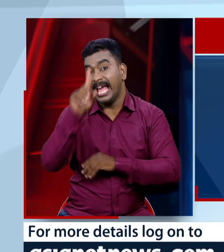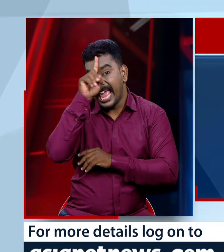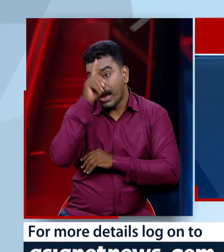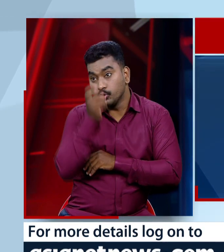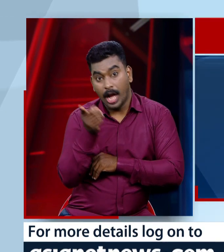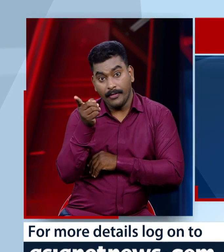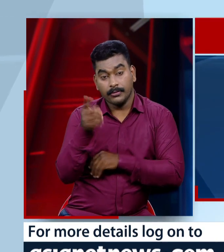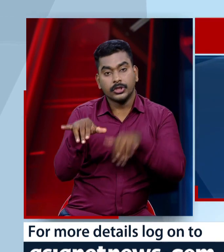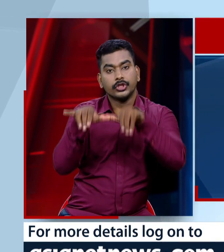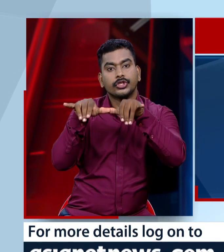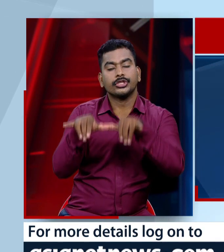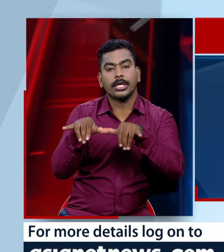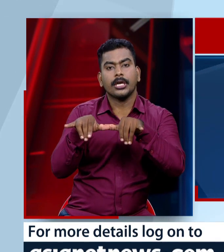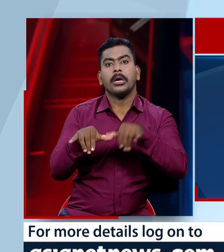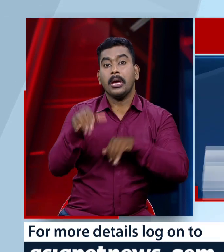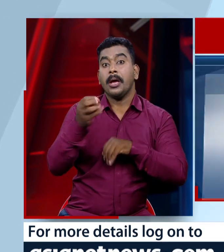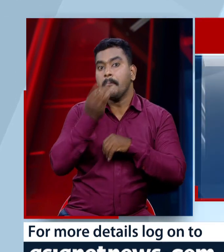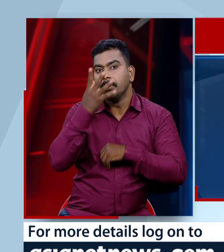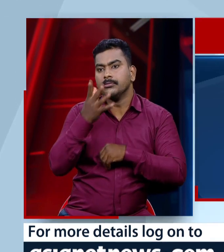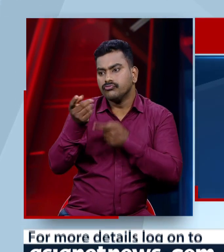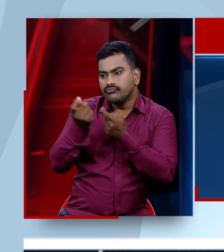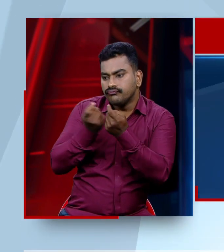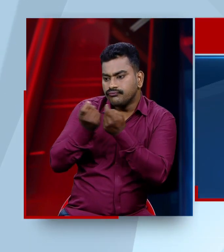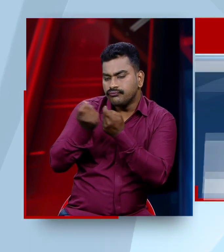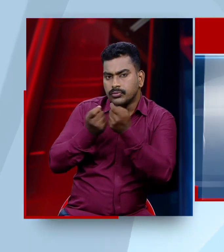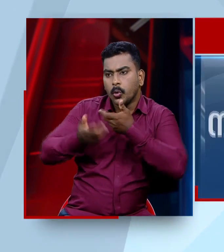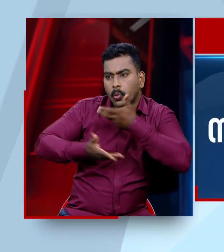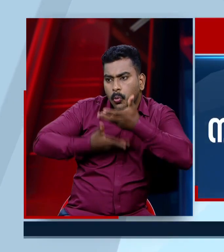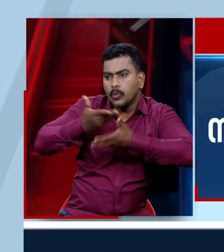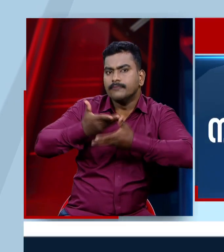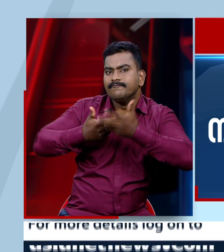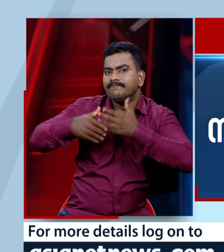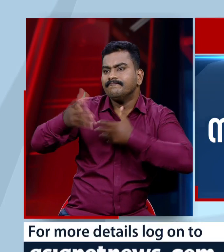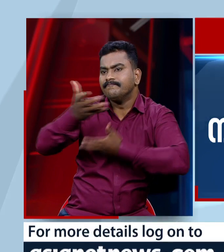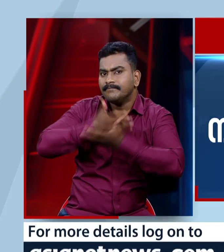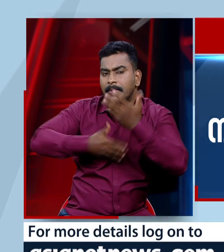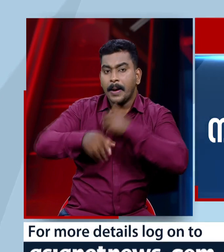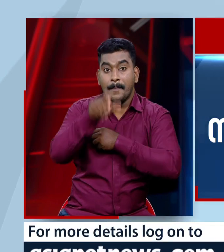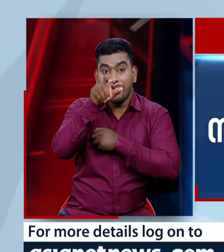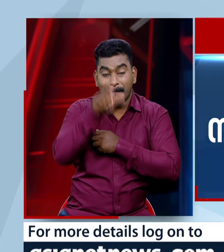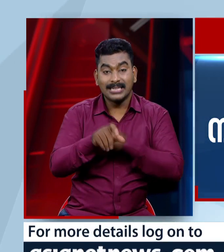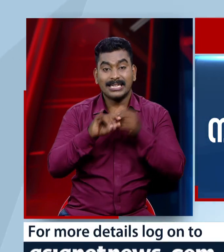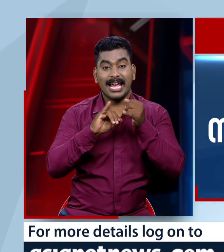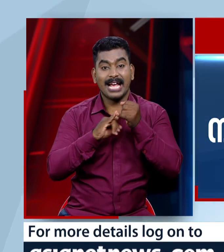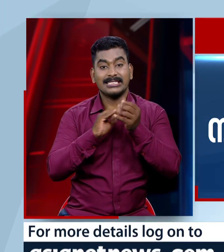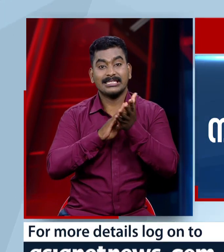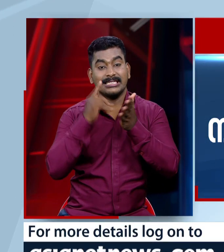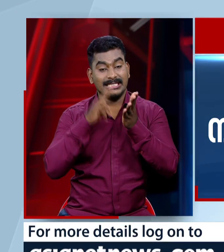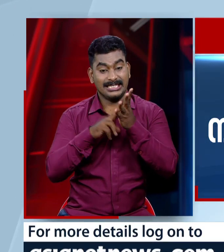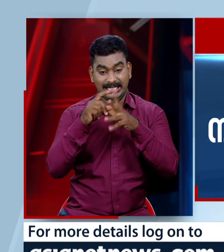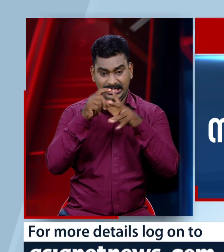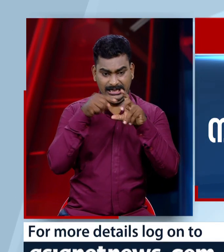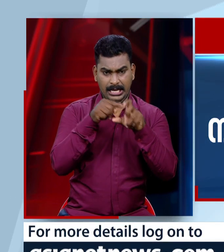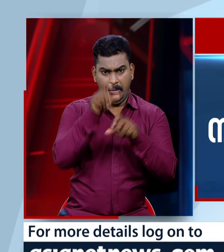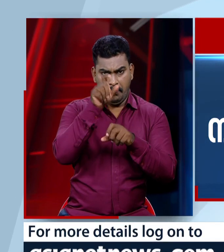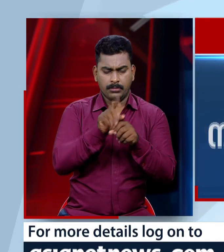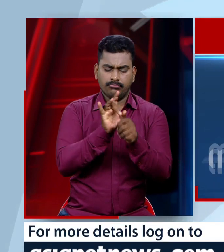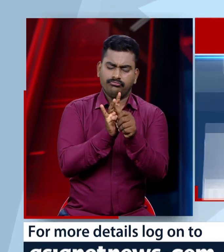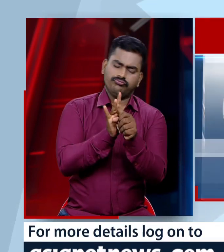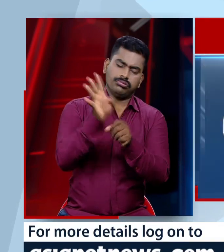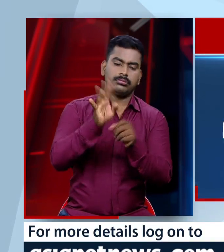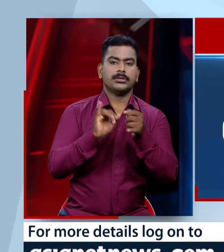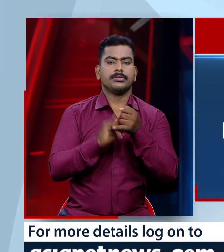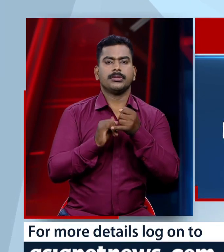എംഎൽഎമാരെ കാണാൻ ബിജെപി എംഎൽഎ ഹോട്ടലിലെത്തി. വിമത നീക്കം നടത്തിയ ഏക്നാഥ് ഷിൻഡെയെ ശിവസേന നിയമസഭാ കക്ഷി നേതാവ് സ്ഥാനത്ത് നിന്നും